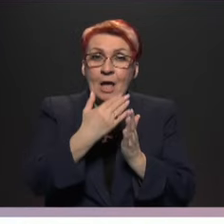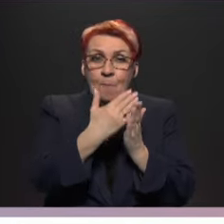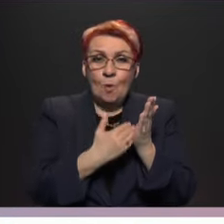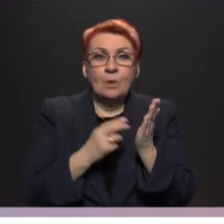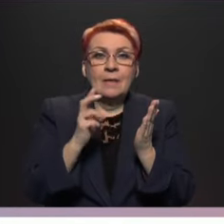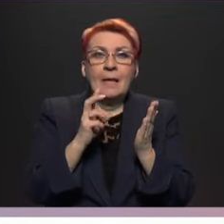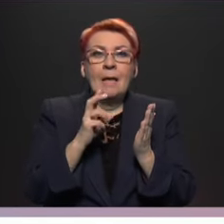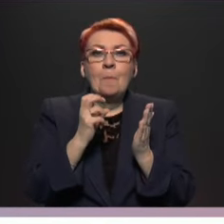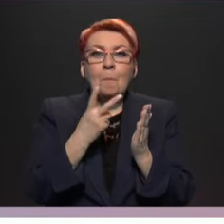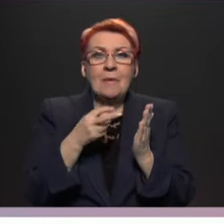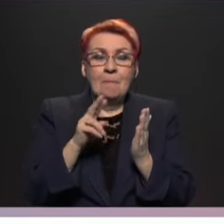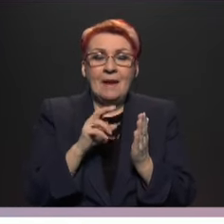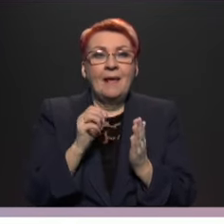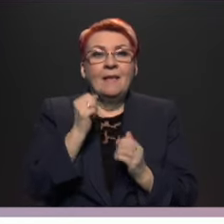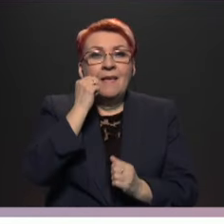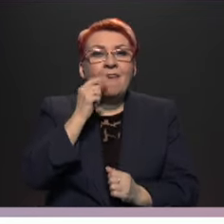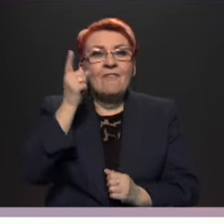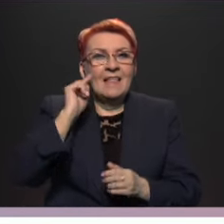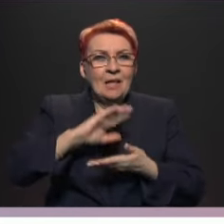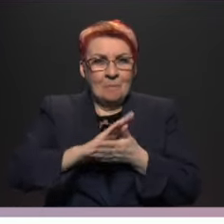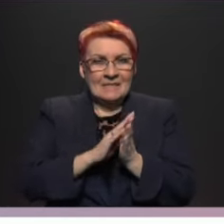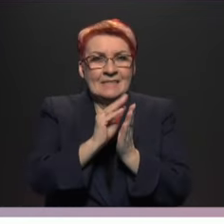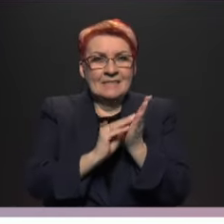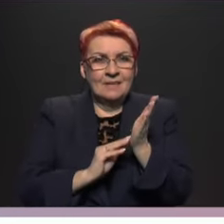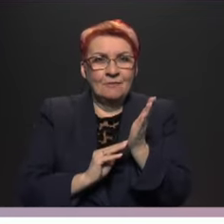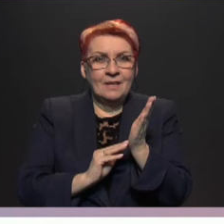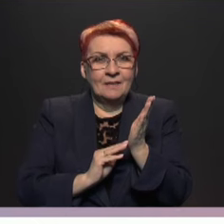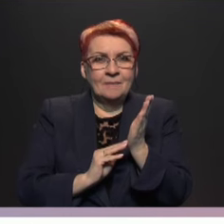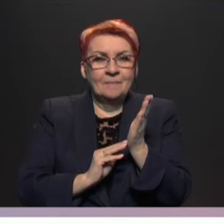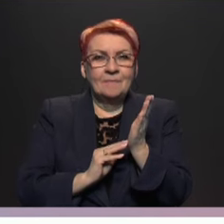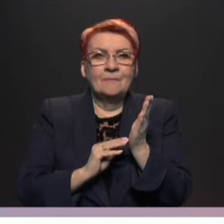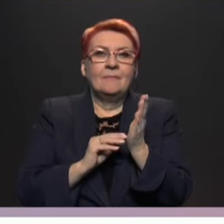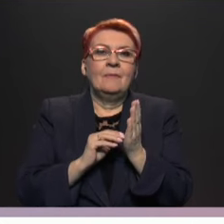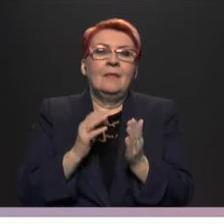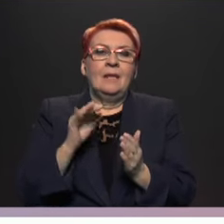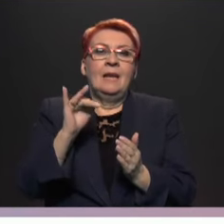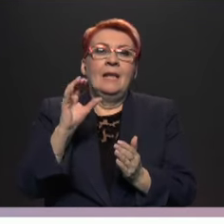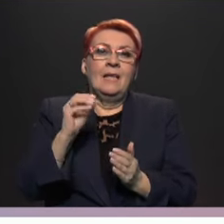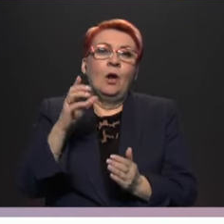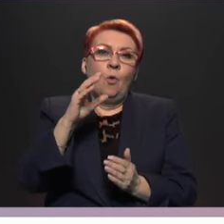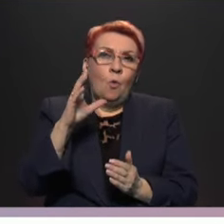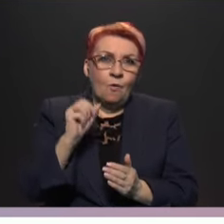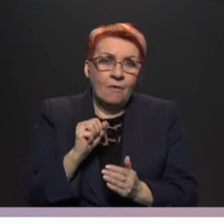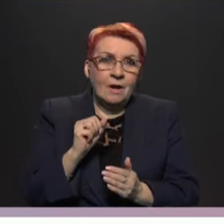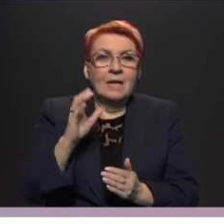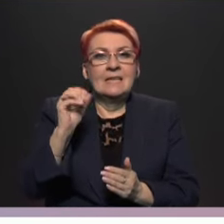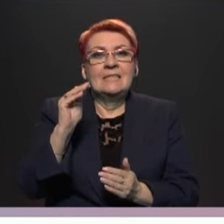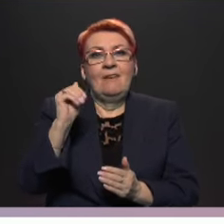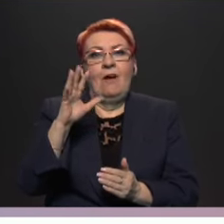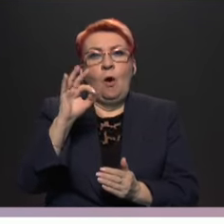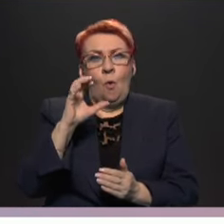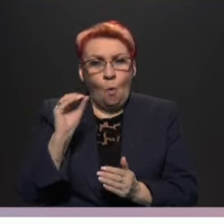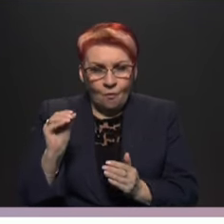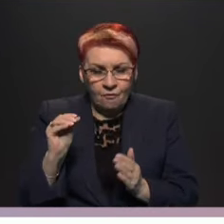Библии, мы встречаем в Ветхом Завете. Яхве или Иегова, и Господь Саваоф в то же